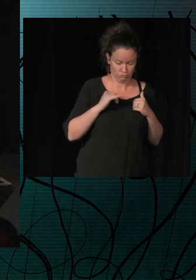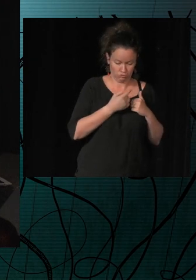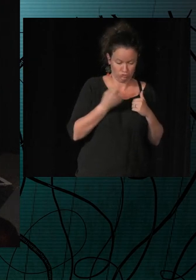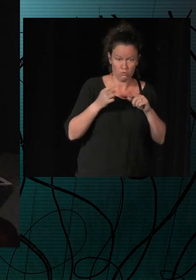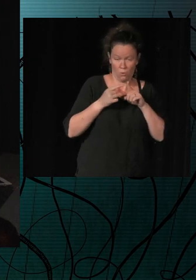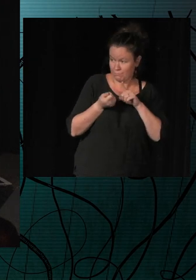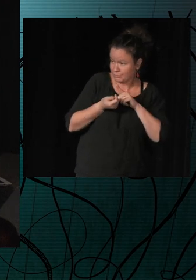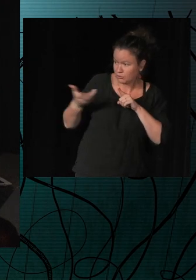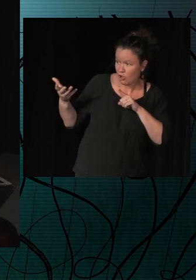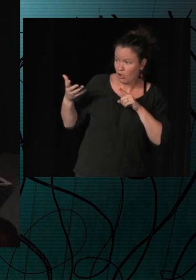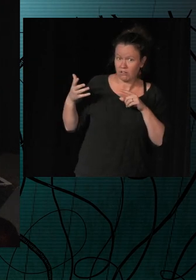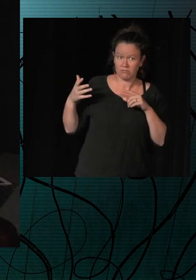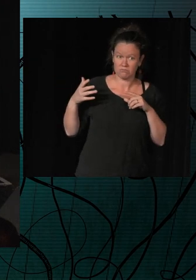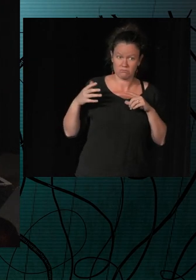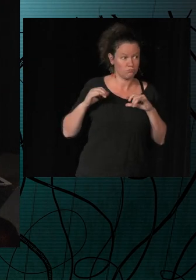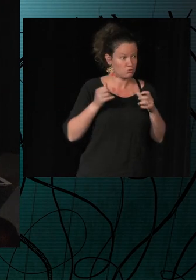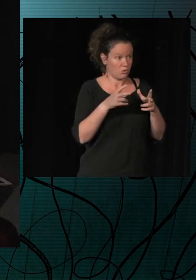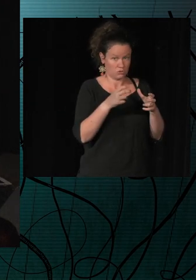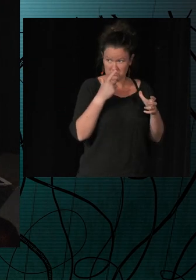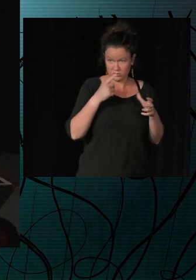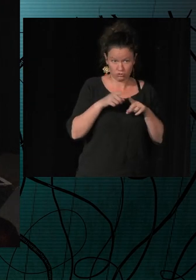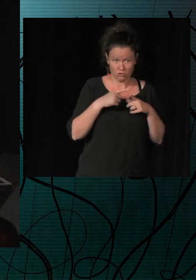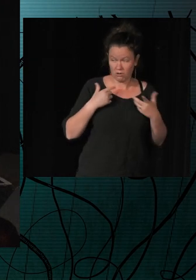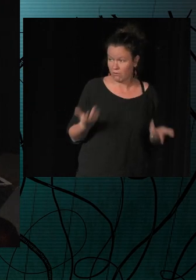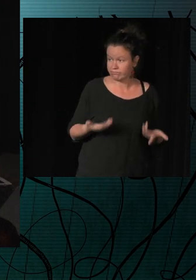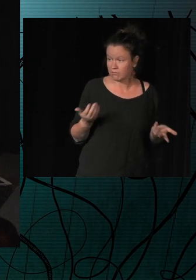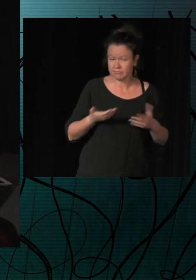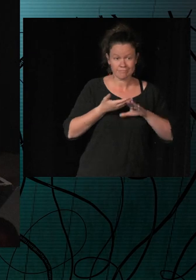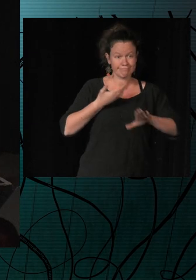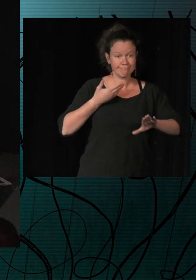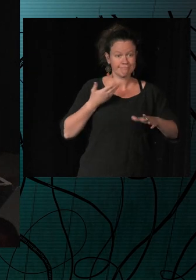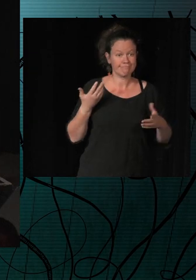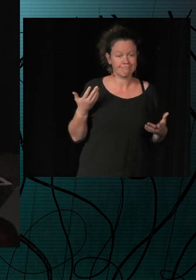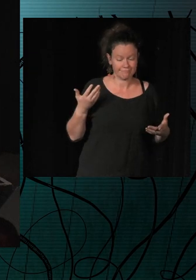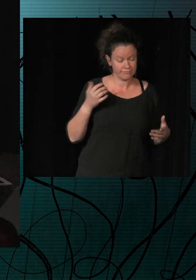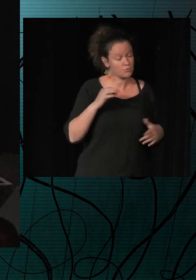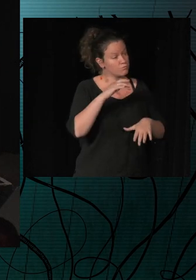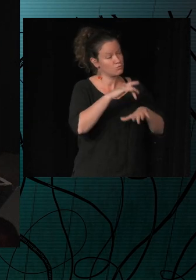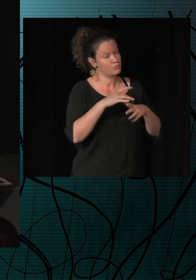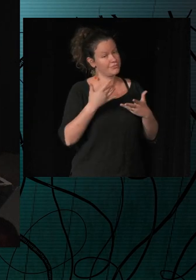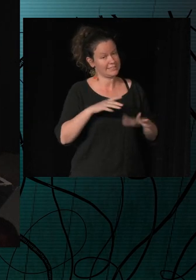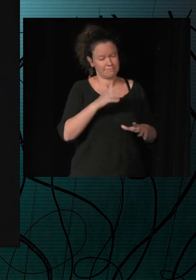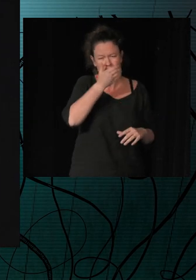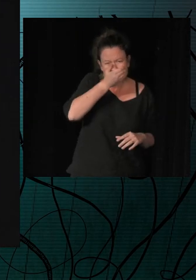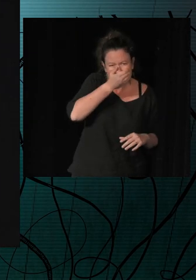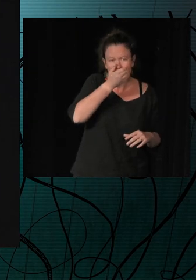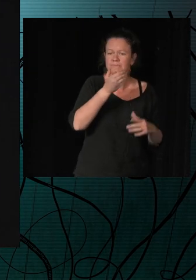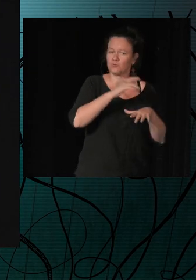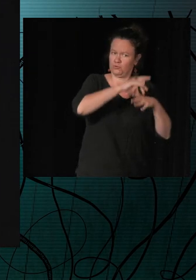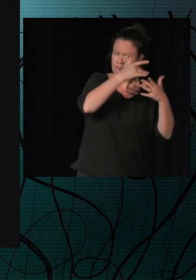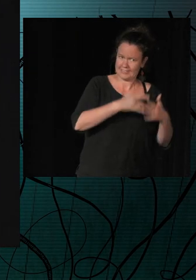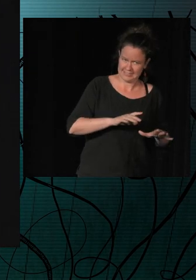sentiment d'être dépossédé de ça m'est déjà arrivé hein de faire euh un silentil à plusieurs alors je l'avais déjà fait le jeu une première fois